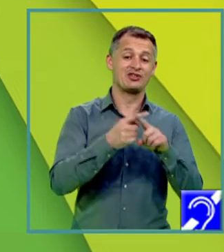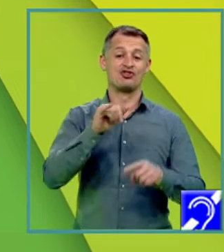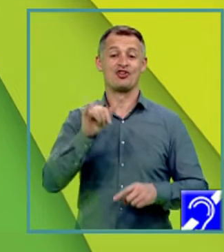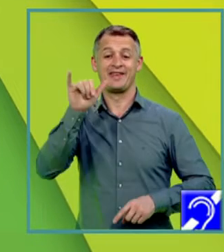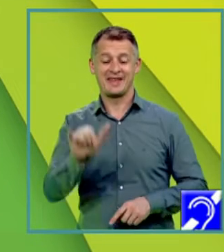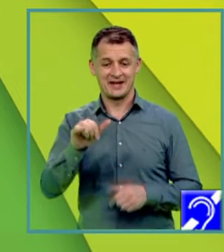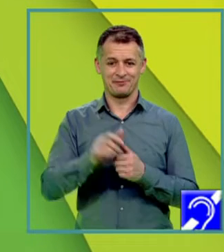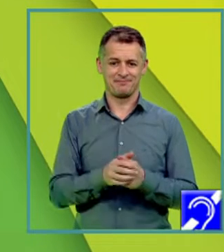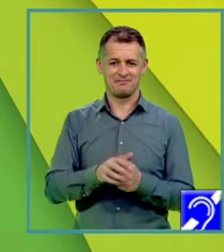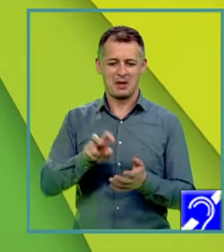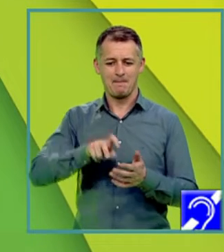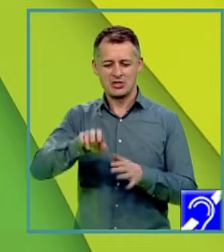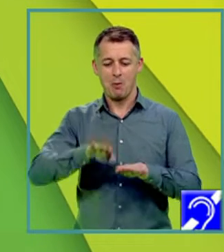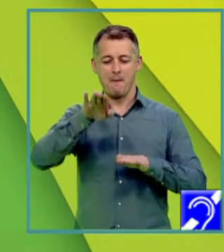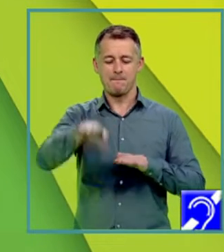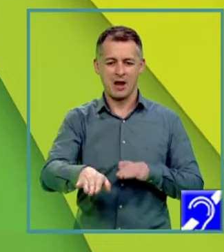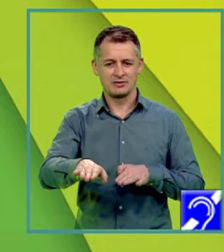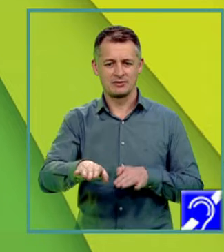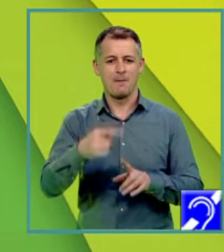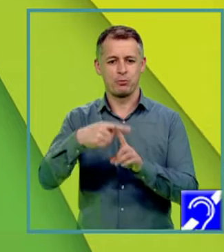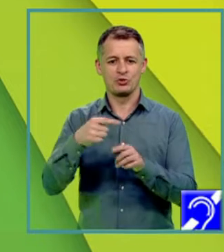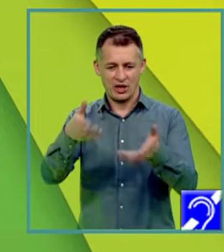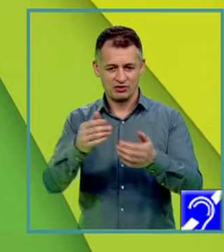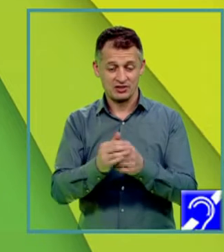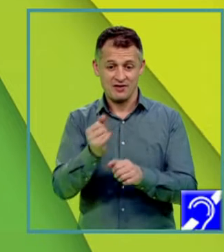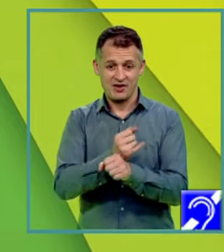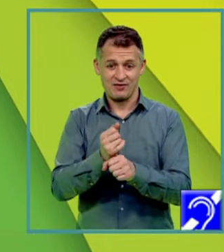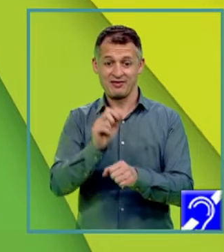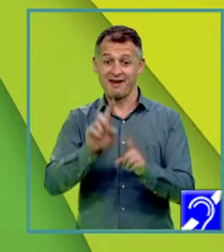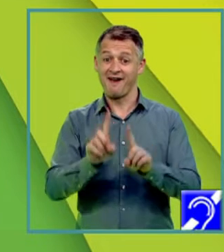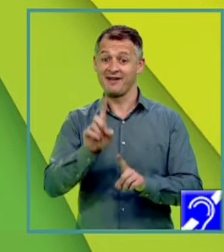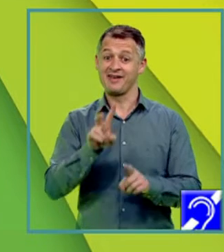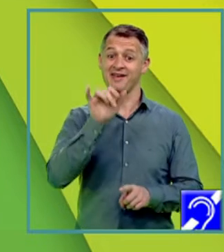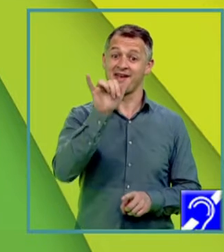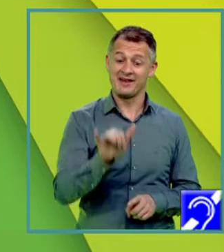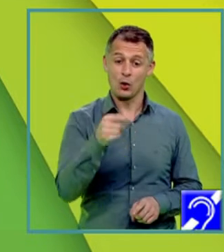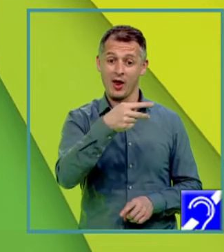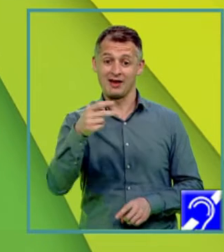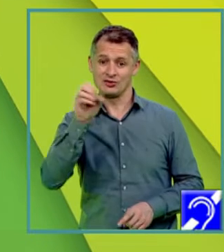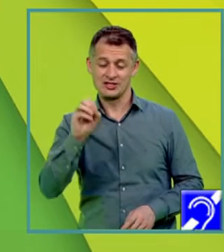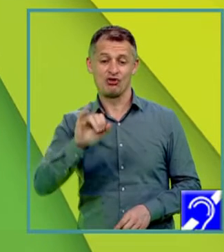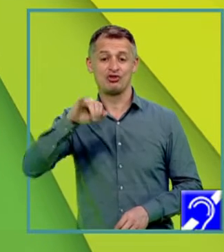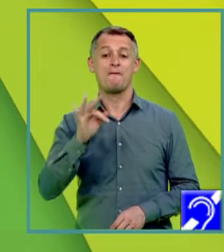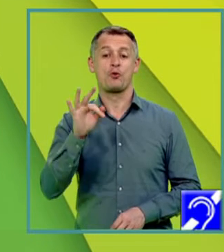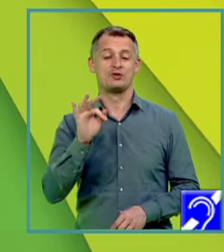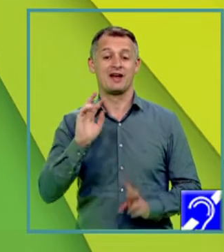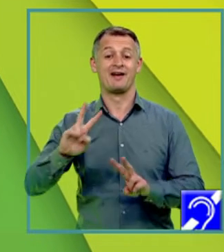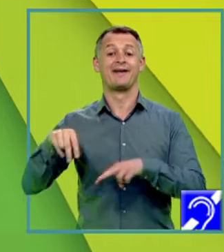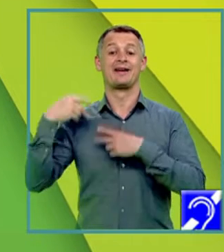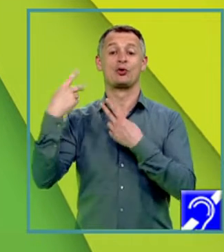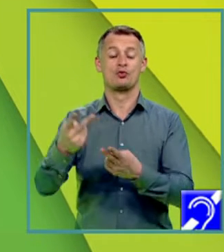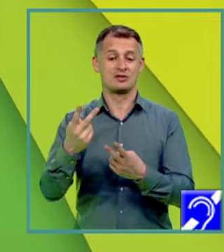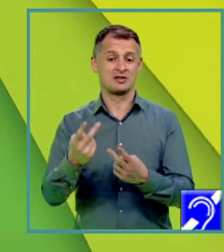se merge cu un pas în plus aici se verifică dacă e greu cu este egal cu 0 și atunci funcția returnează valoarea